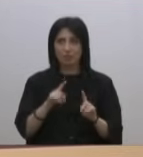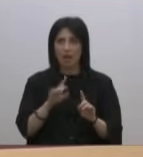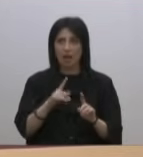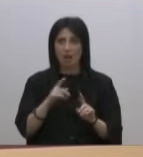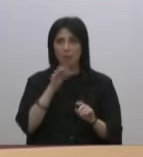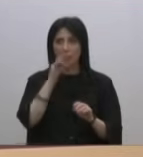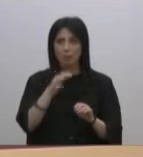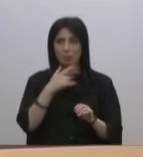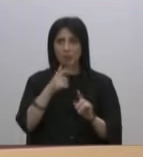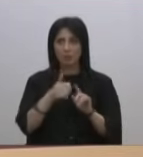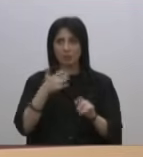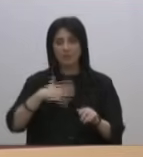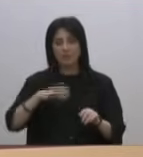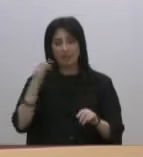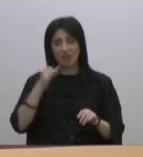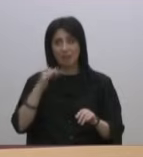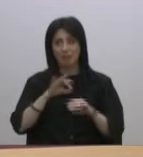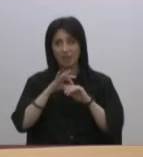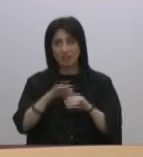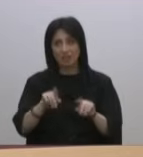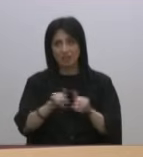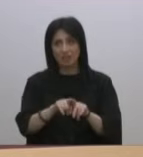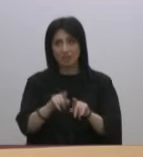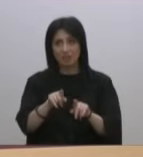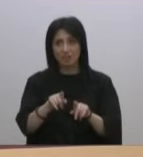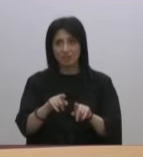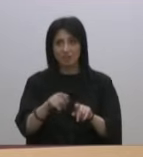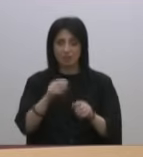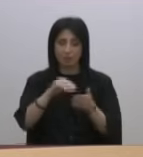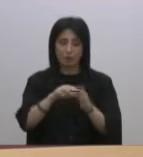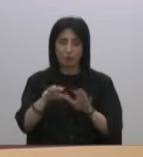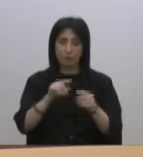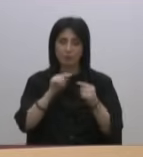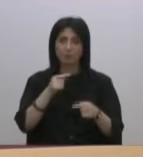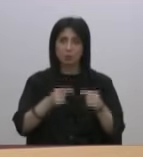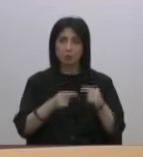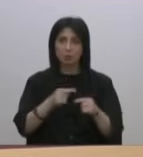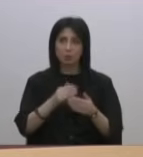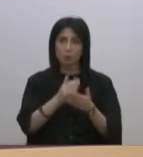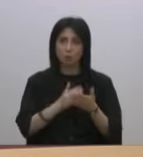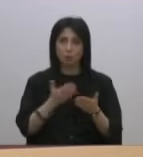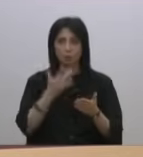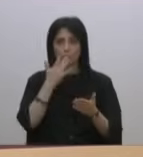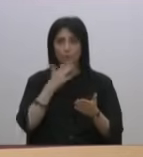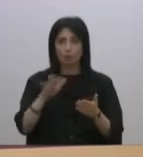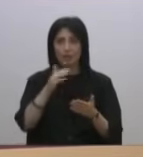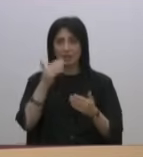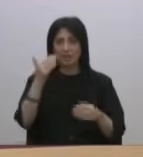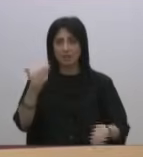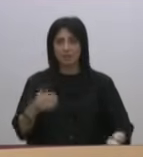არიდოთ პასუხი. საქართველოს ინტერესებს ატარებენ ასეთი ფინანსების მოცემით კორუფციის წინააღმდეგ ბრძოლის ნაცვლში თუ უცხო